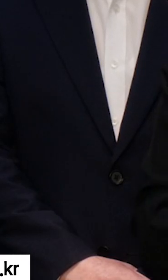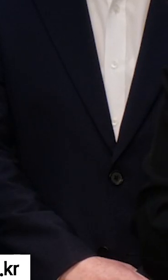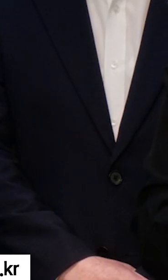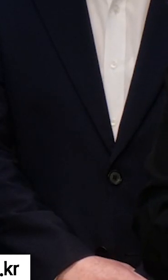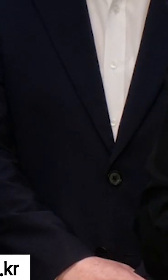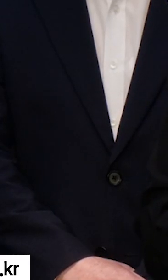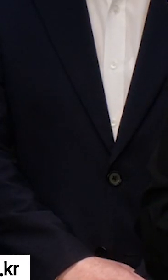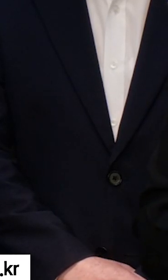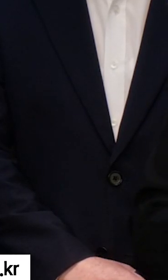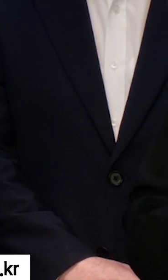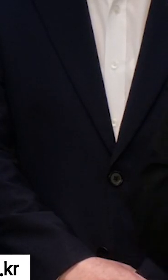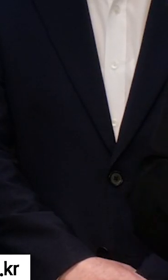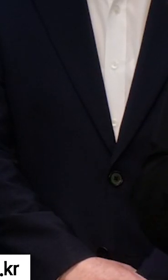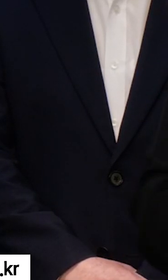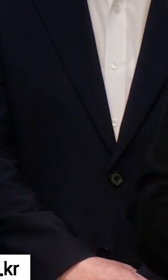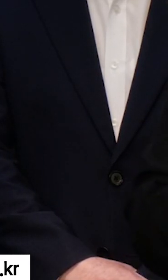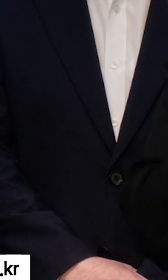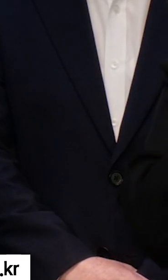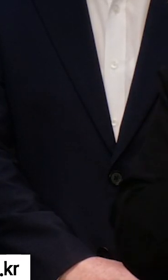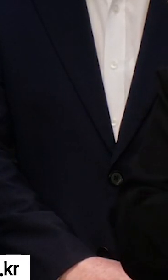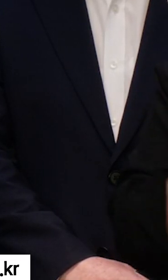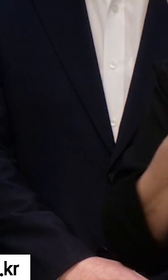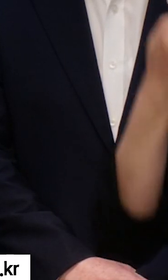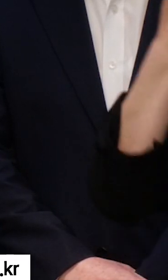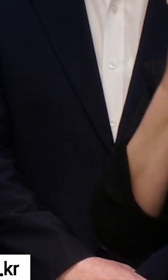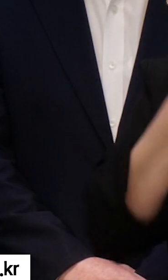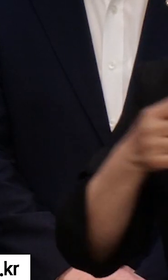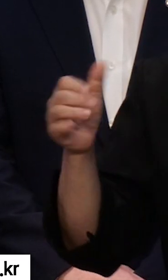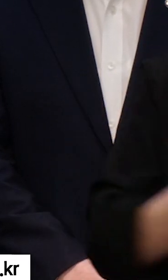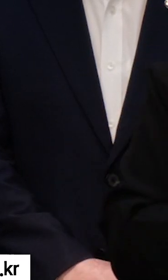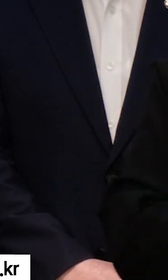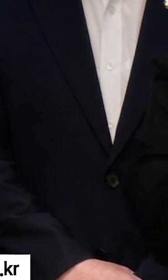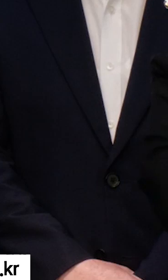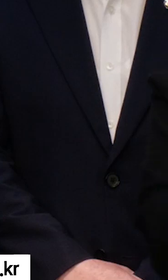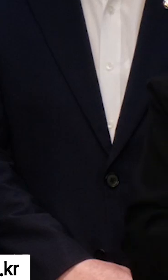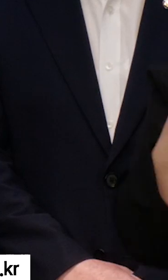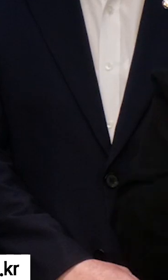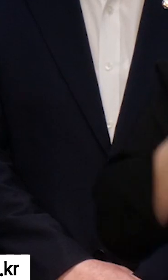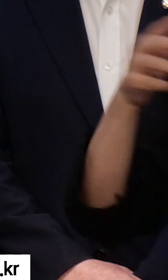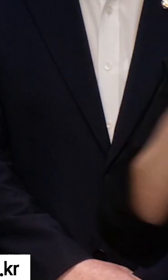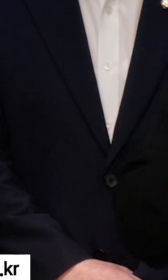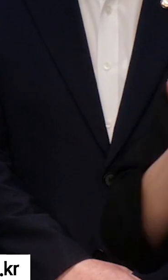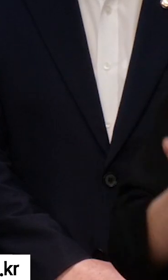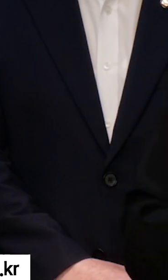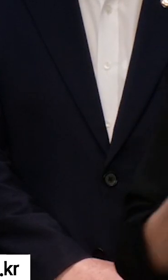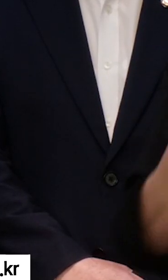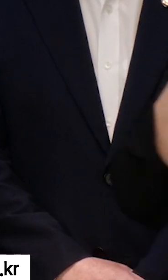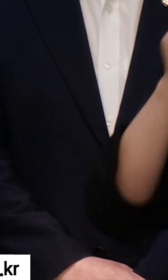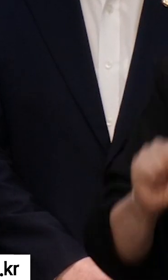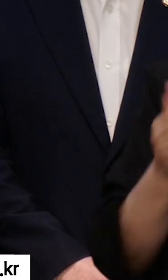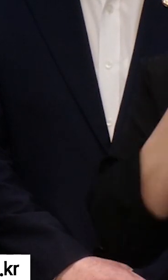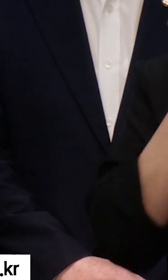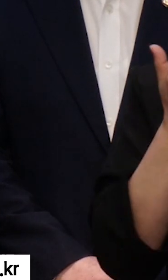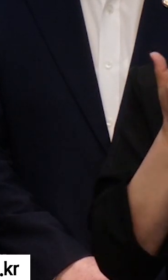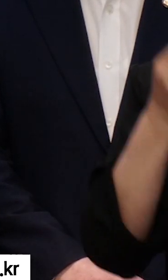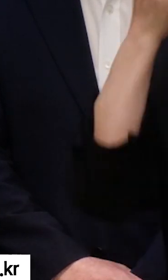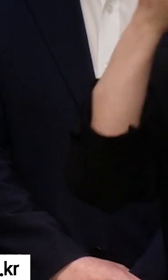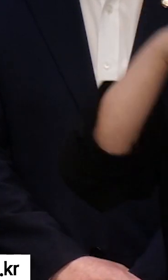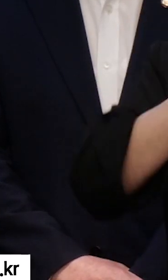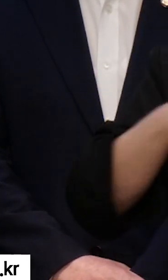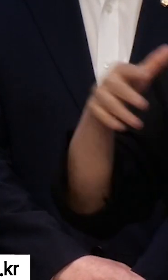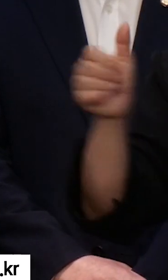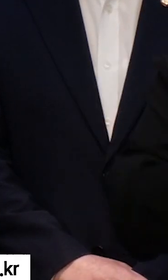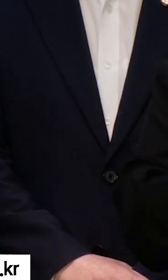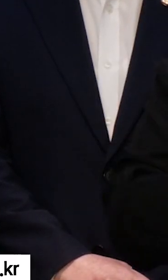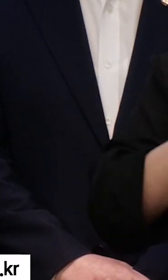생적사 사적성 정신으로 국민의 생명과 안전을 먼저 지키십시오. 국가 재난사항에 보이지